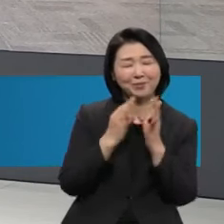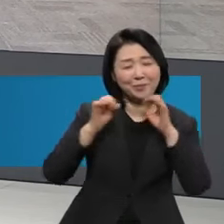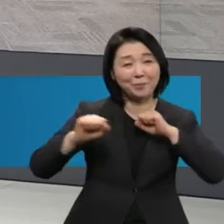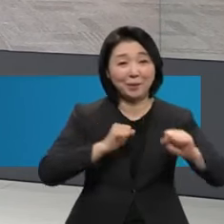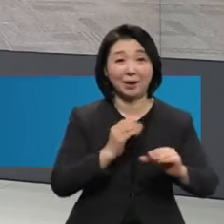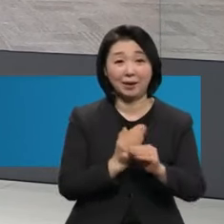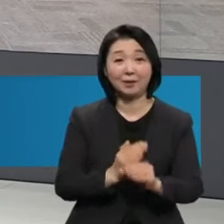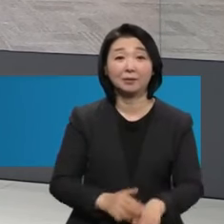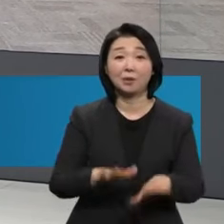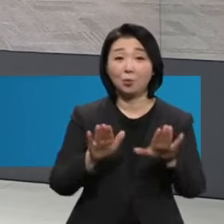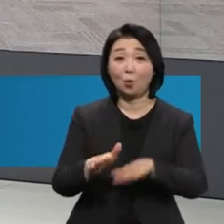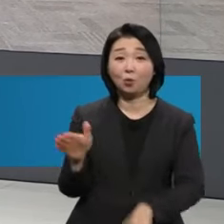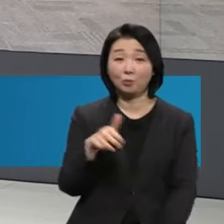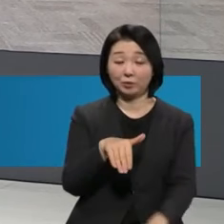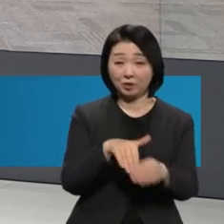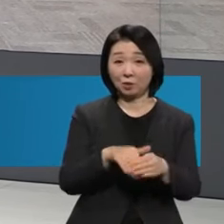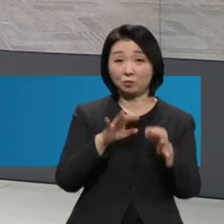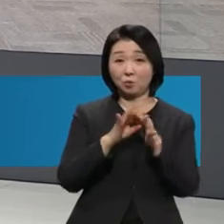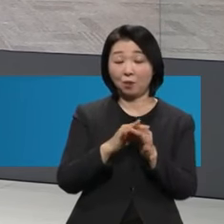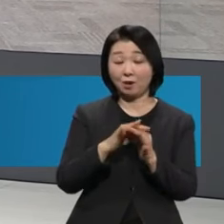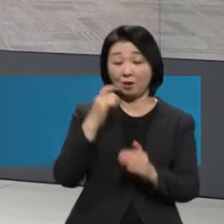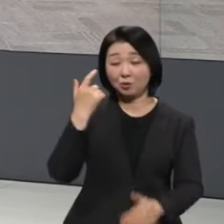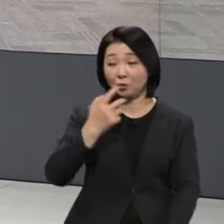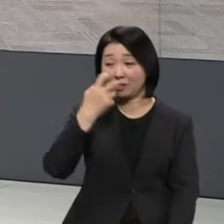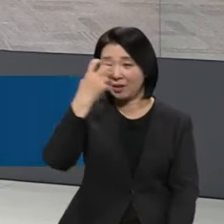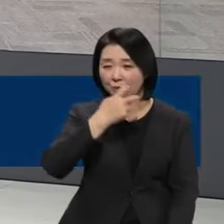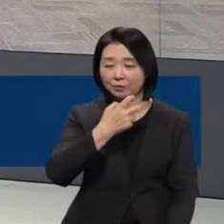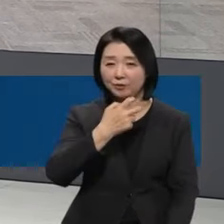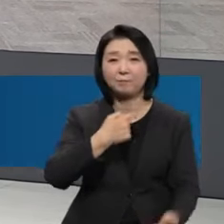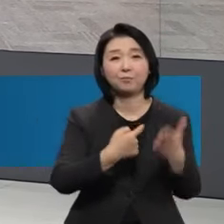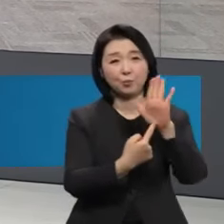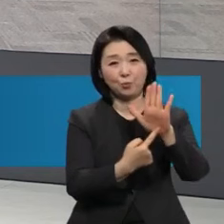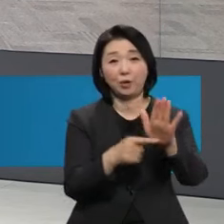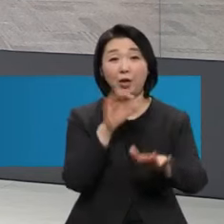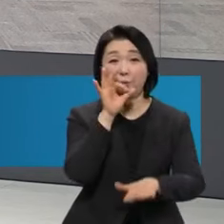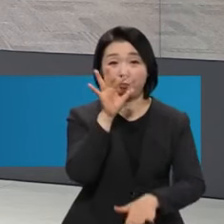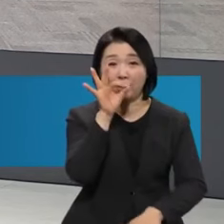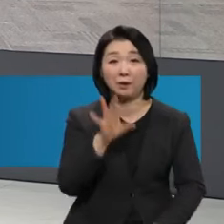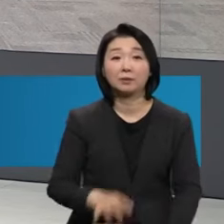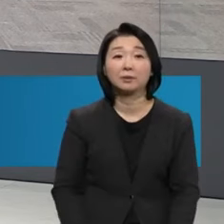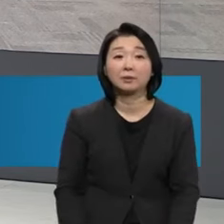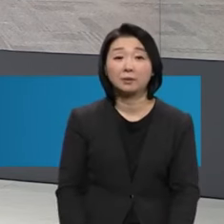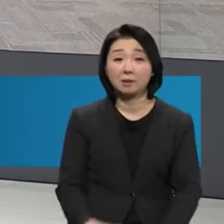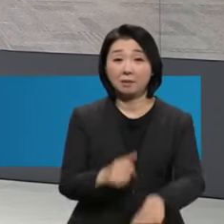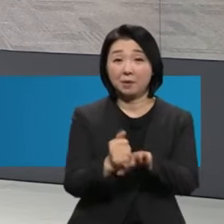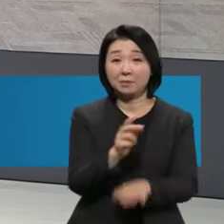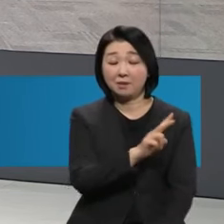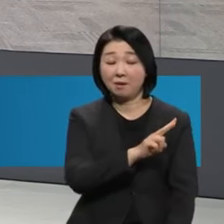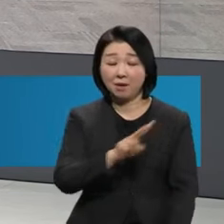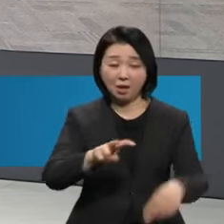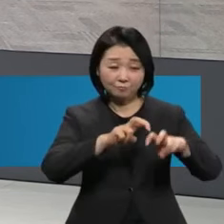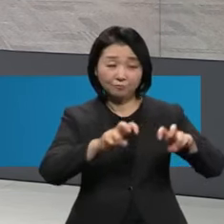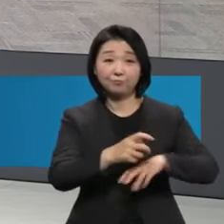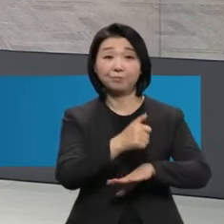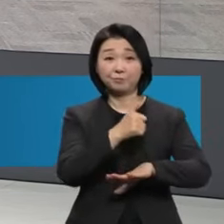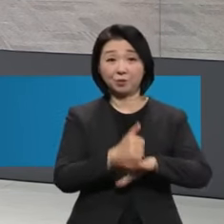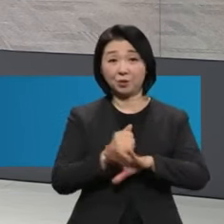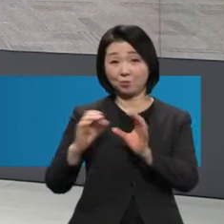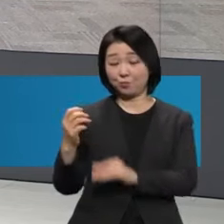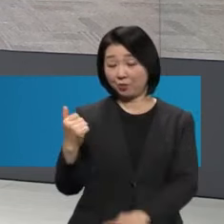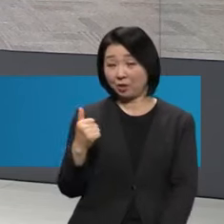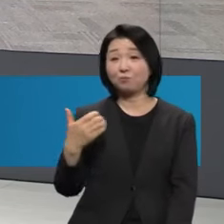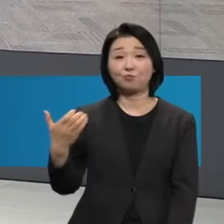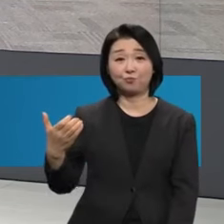있는데요. 오늘부턴 선거 관련 여론조사를 공개할 수가 없습니다. 마지막 여야의 자체 분석 결과